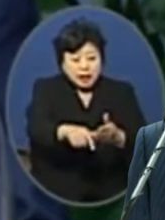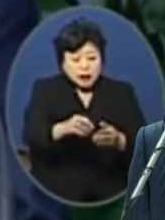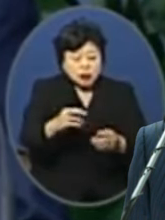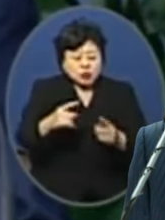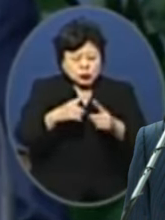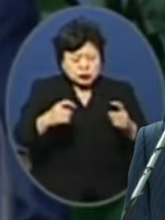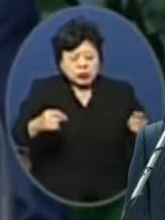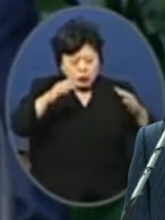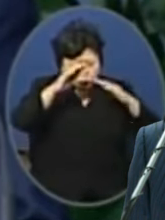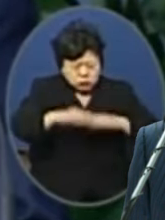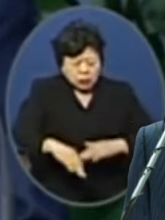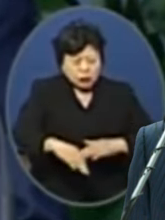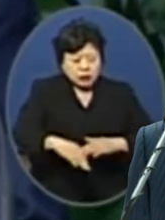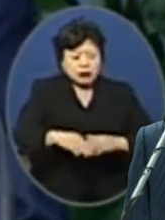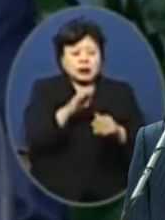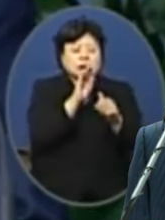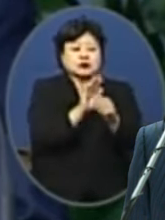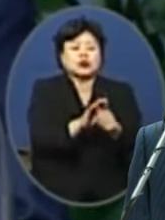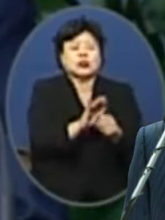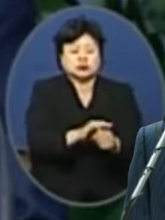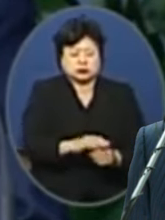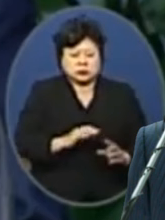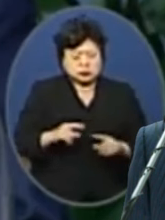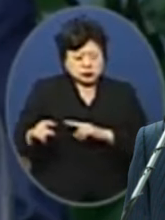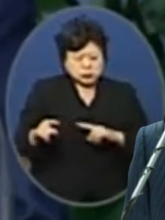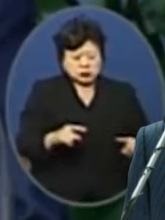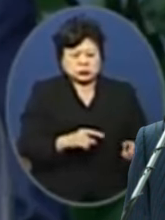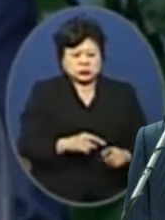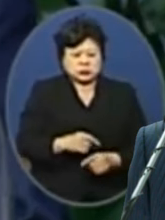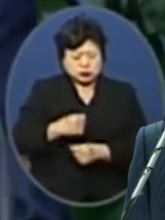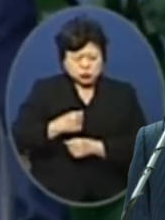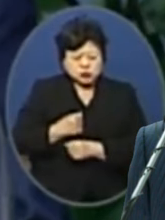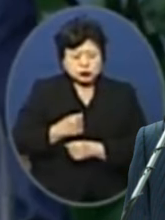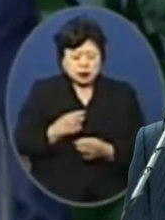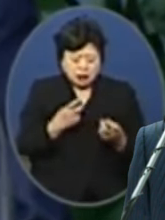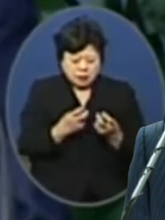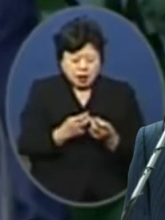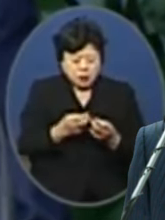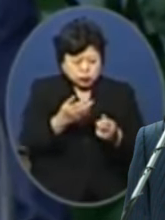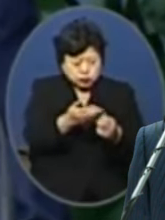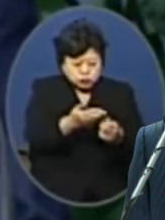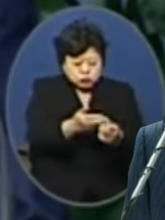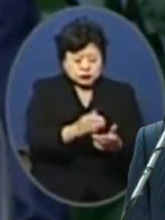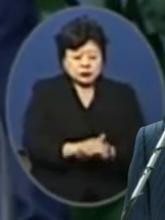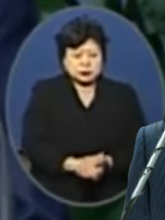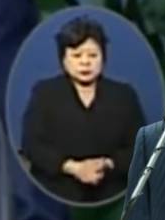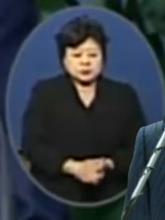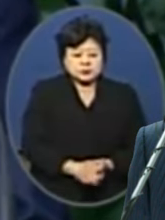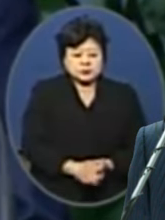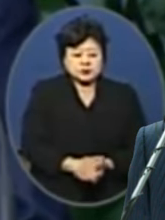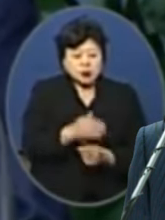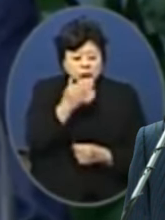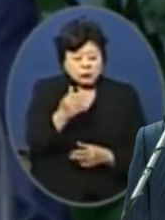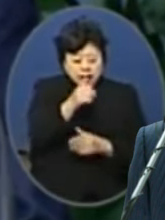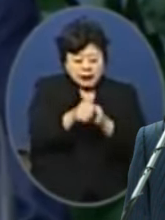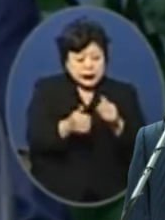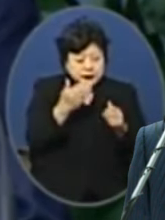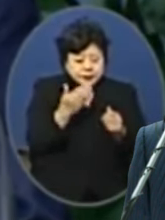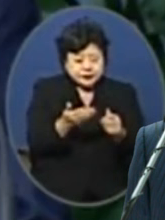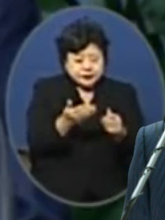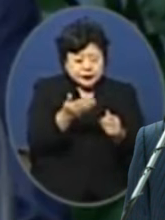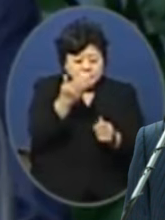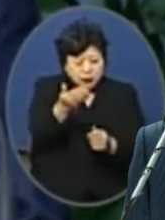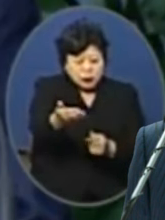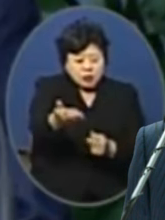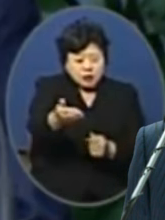무너뜨릴 모든 정치적인 군사적인 방법을 말씀해 준 것입니다 여러분 하나님은